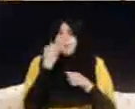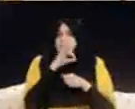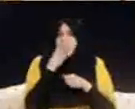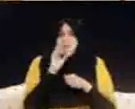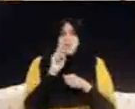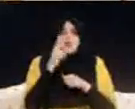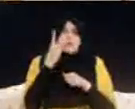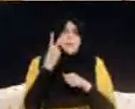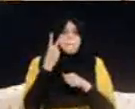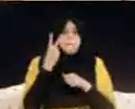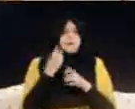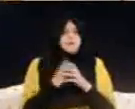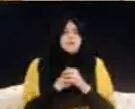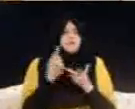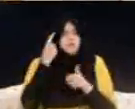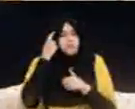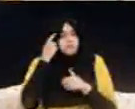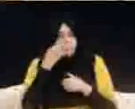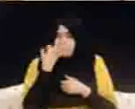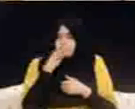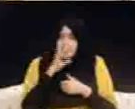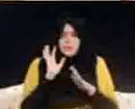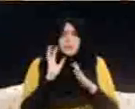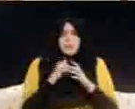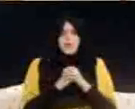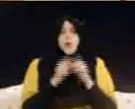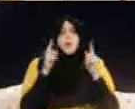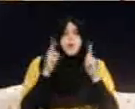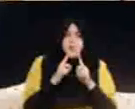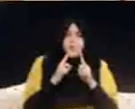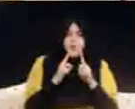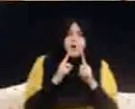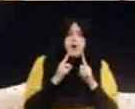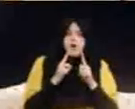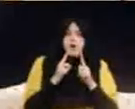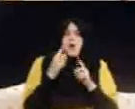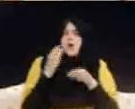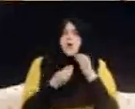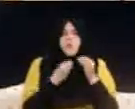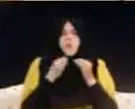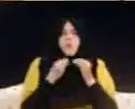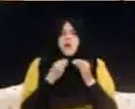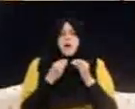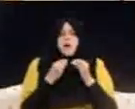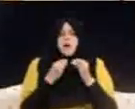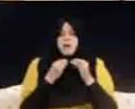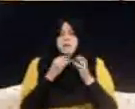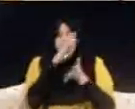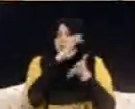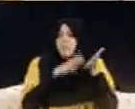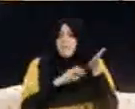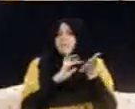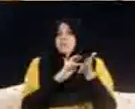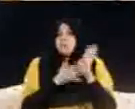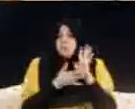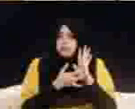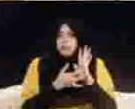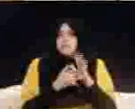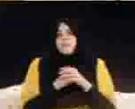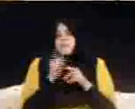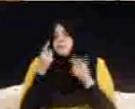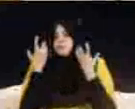القرآن الكريم، ما يحضرك من القرآن، سواء قصار الصور أو صورة من صور كاملة كما تشائين،